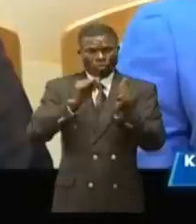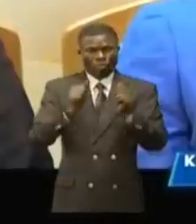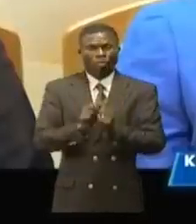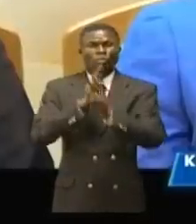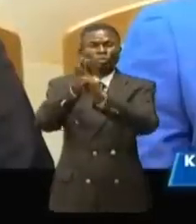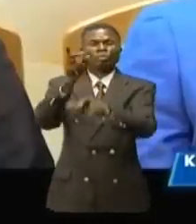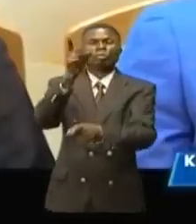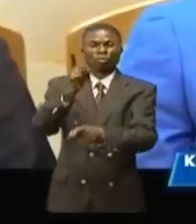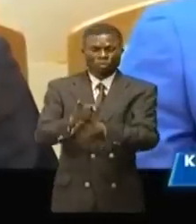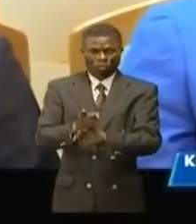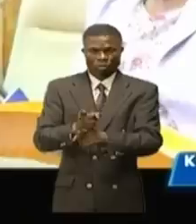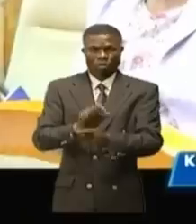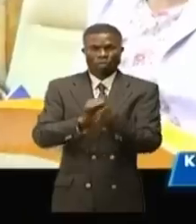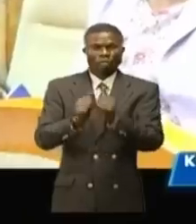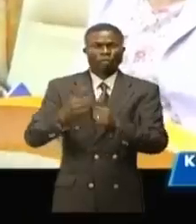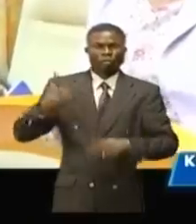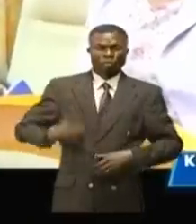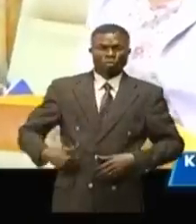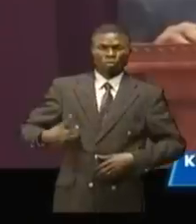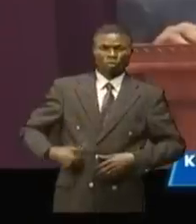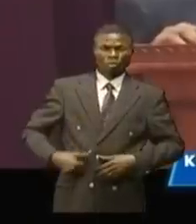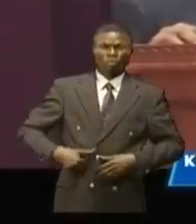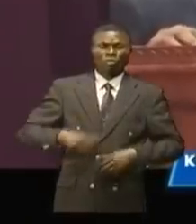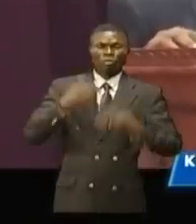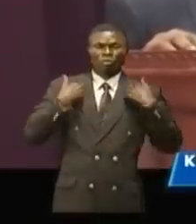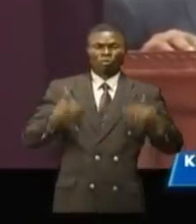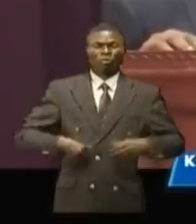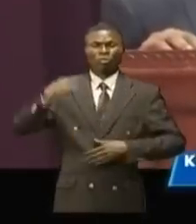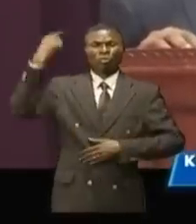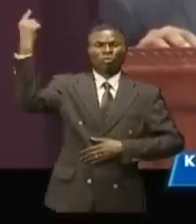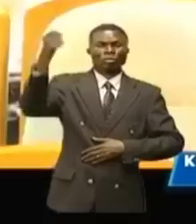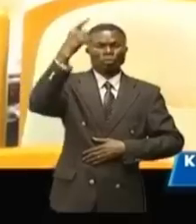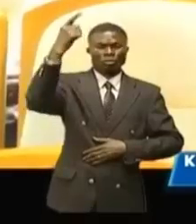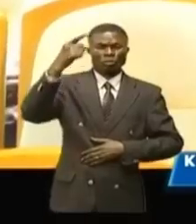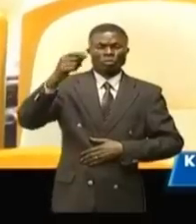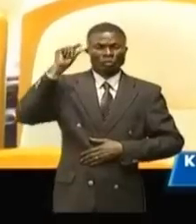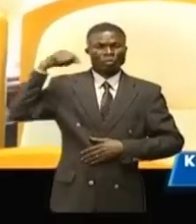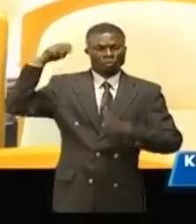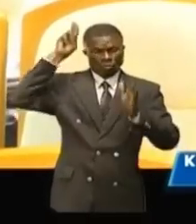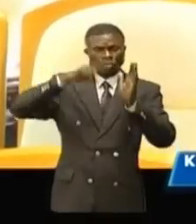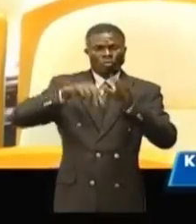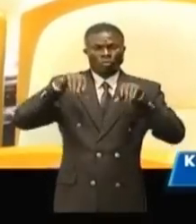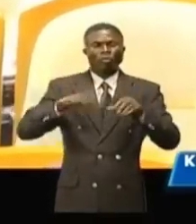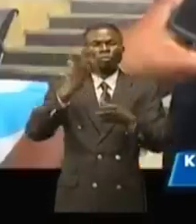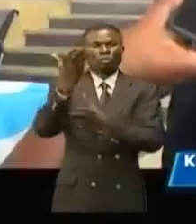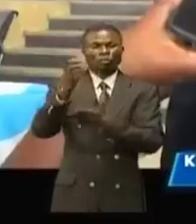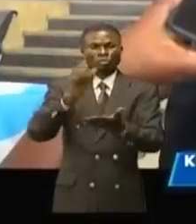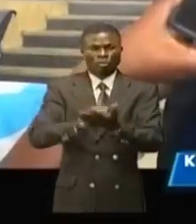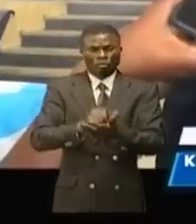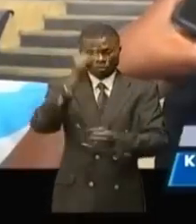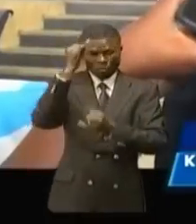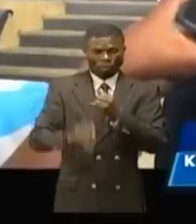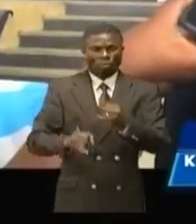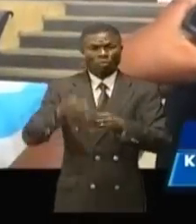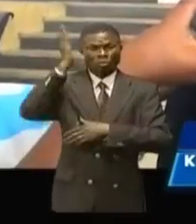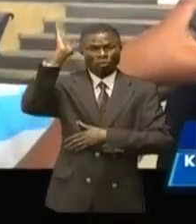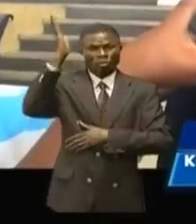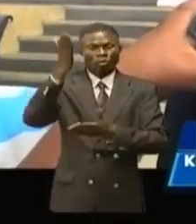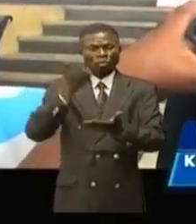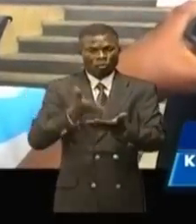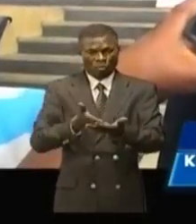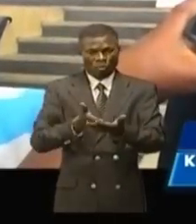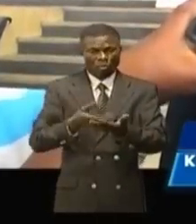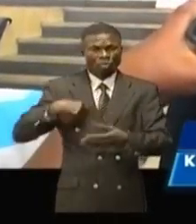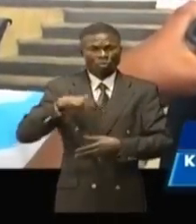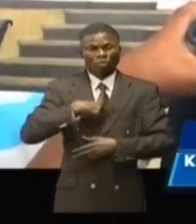réponses visant à contribuer à la couverture santé universelle prônée par le gouvernement congolais. À l'issue de ce congrès, nous pensons